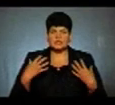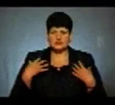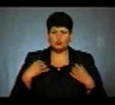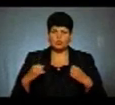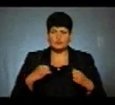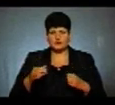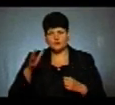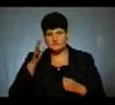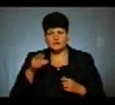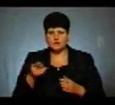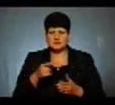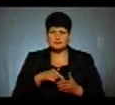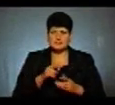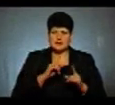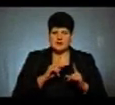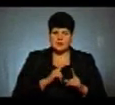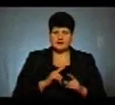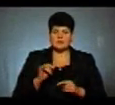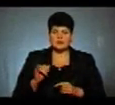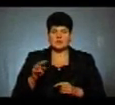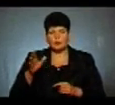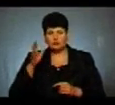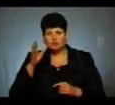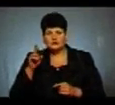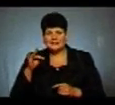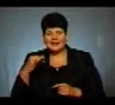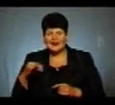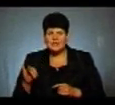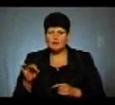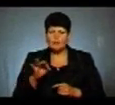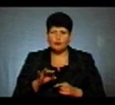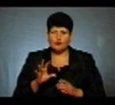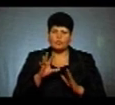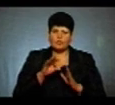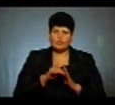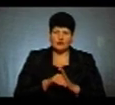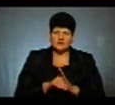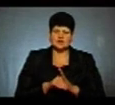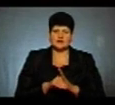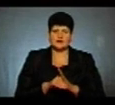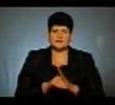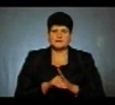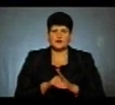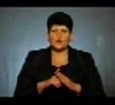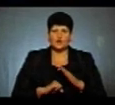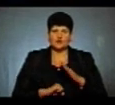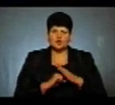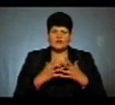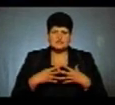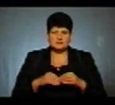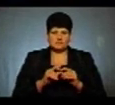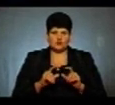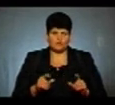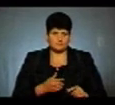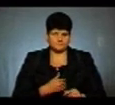науки у Тернопільській міській раді, та Іван Мудрий, ініціатор петиції про запровадження уроків основ сім'ї у школах. Я вас вітаю. Добрий день.